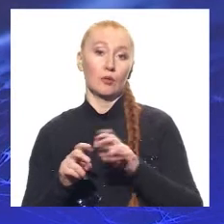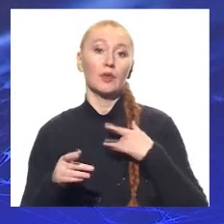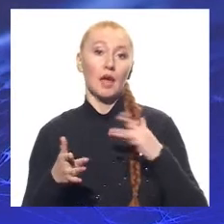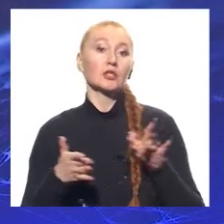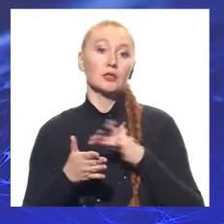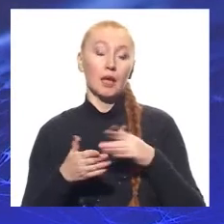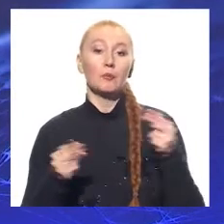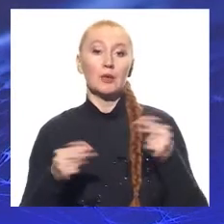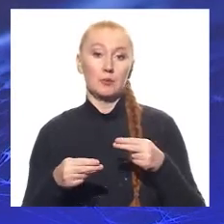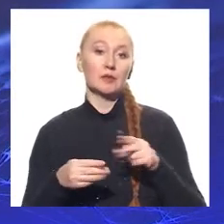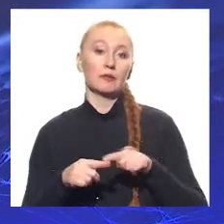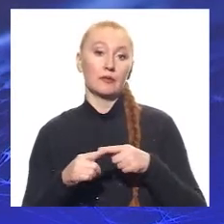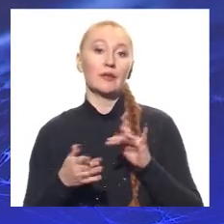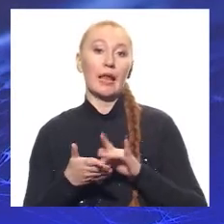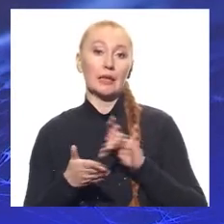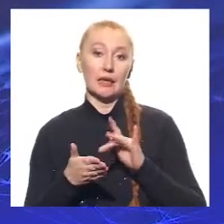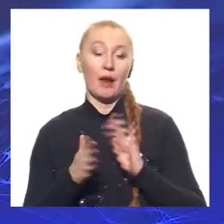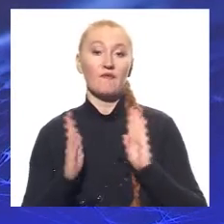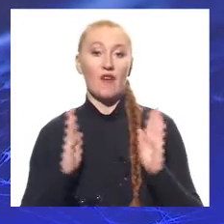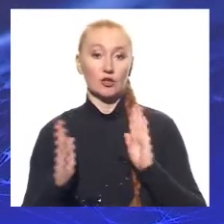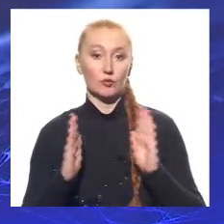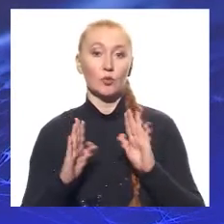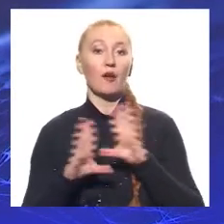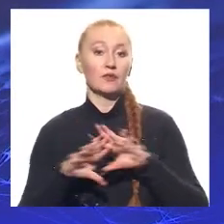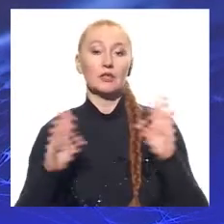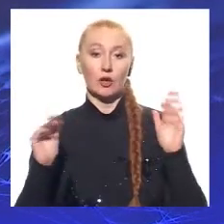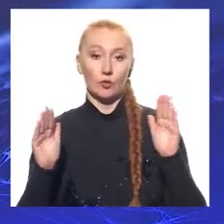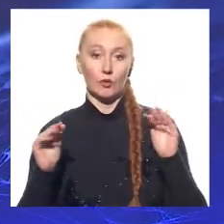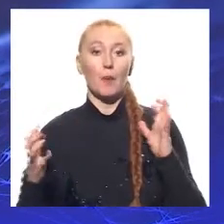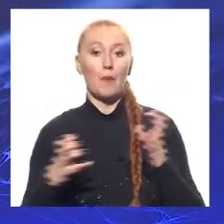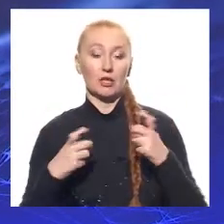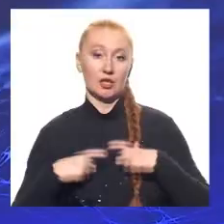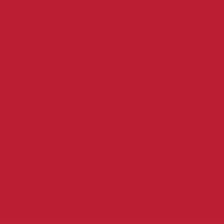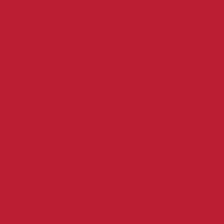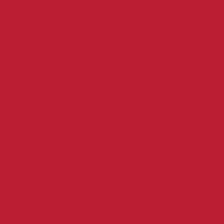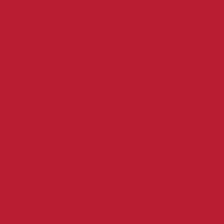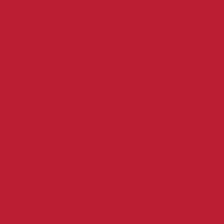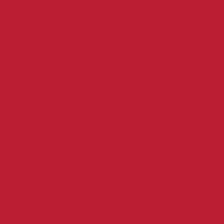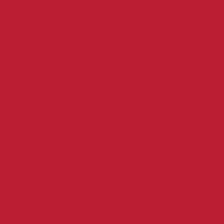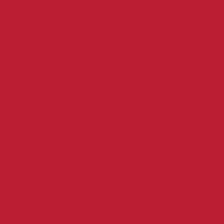сайт і підписуйтесь на сторінку у Телеграмі та Фейсбук. На все добре та бережіть себе!